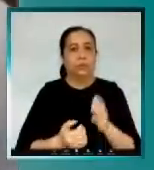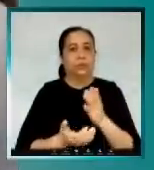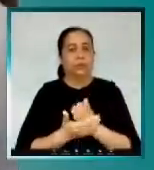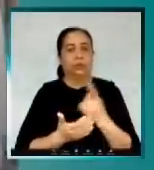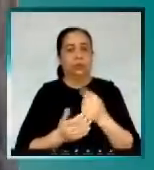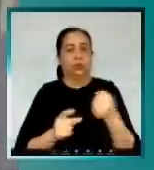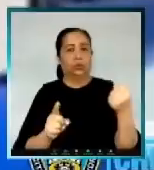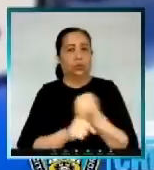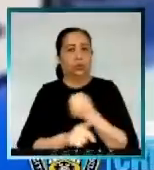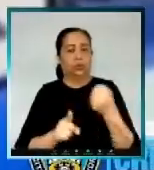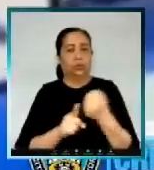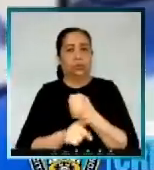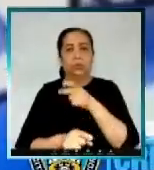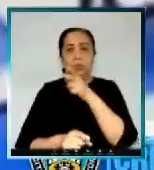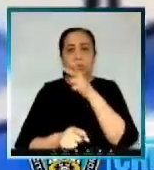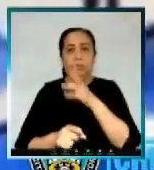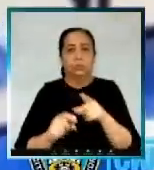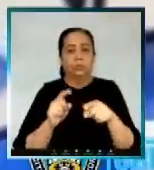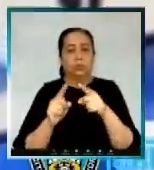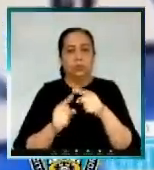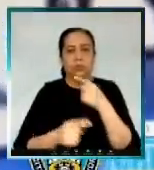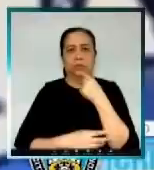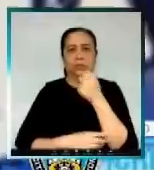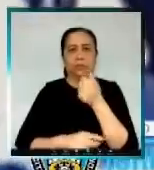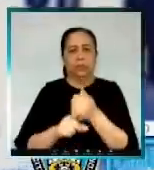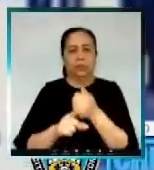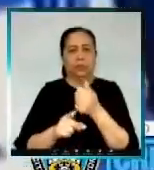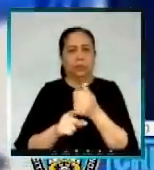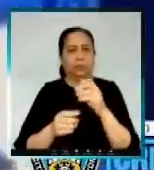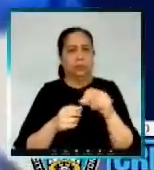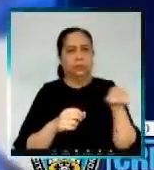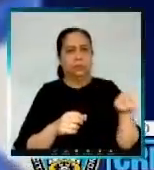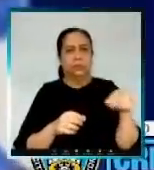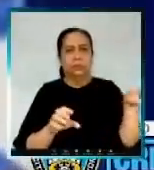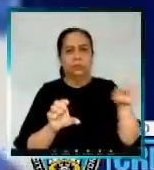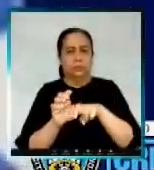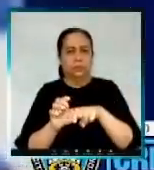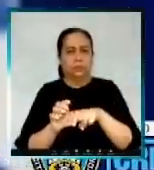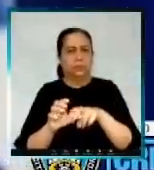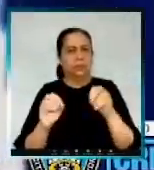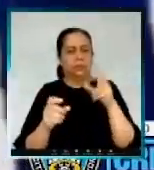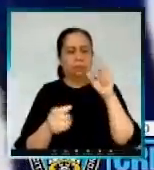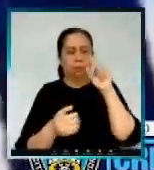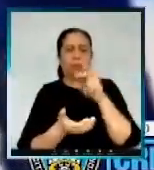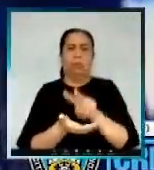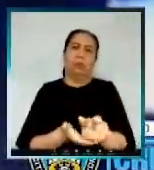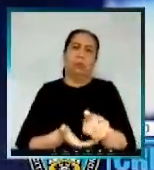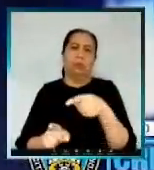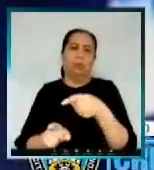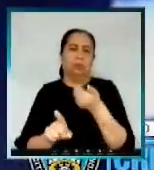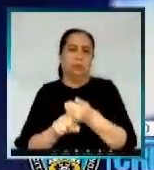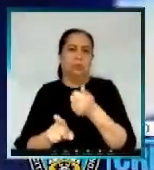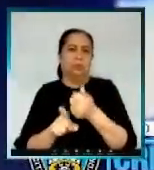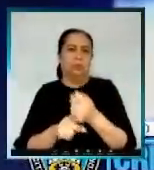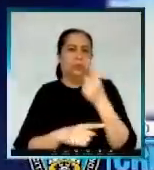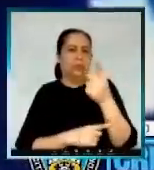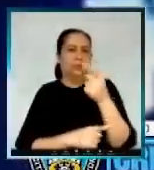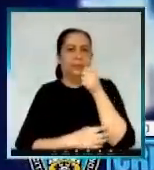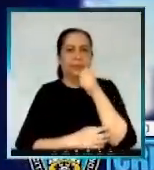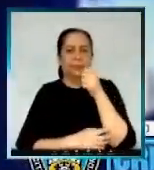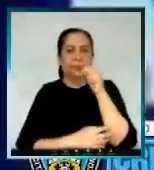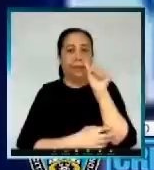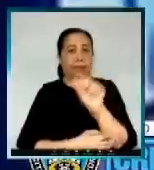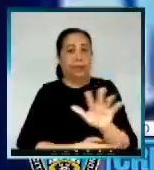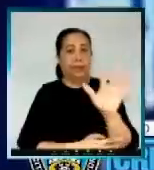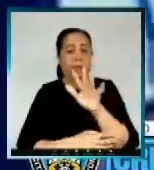mga suspect nang sabihan siya ng isa sa mga pasahero na wala nang malay ang biktima. Isang babaeng Asian American